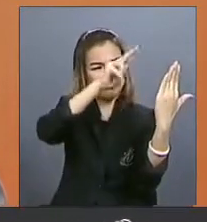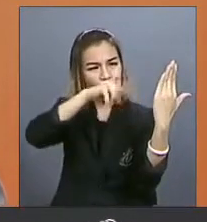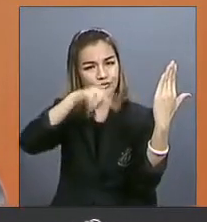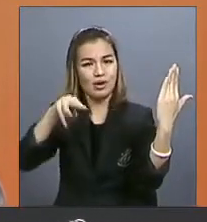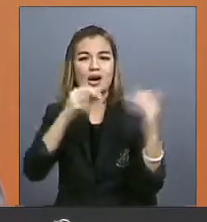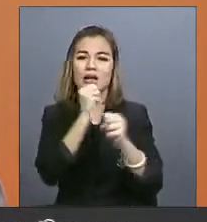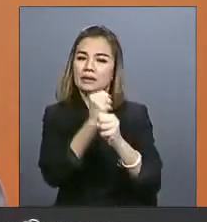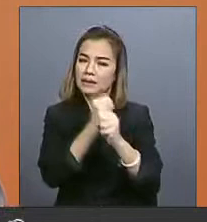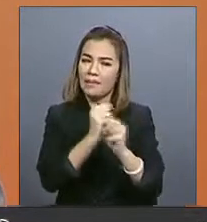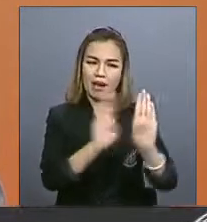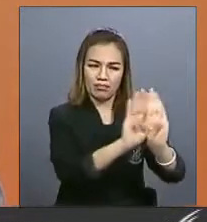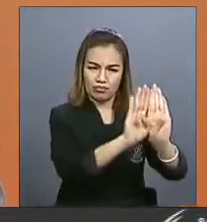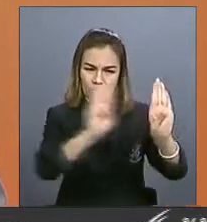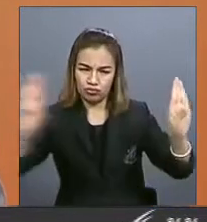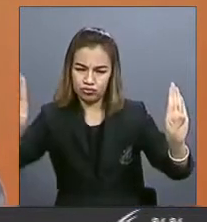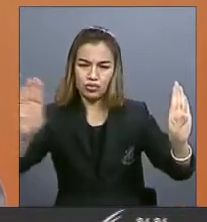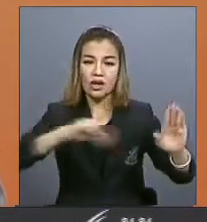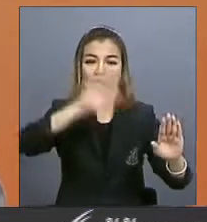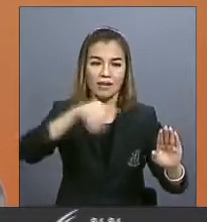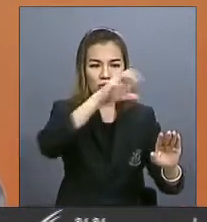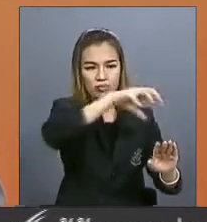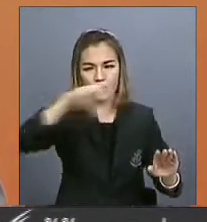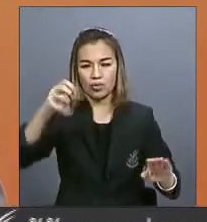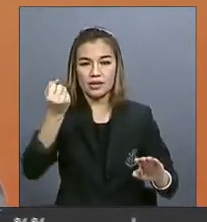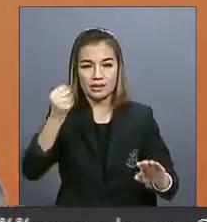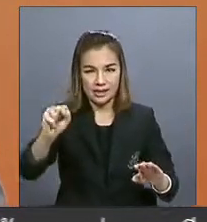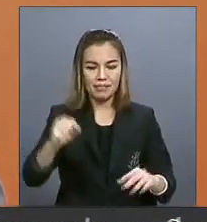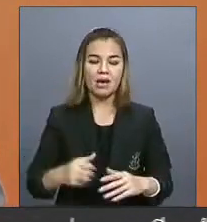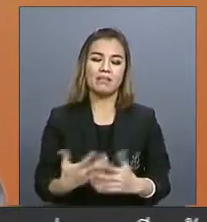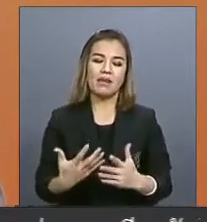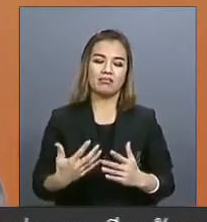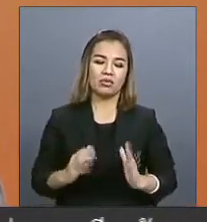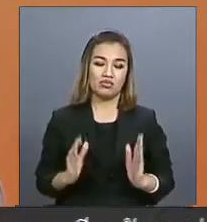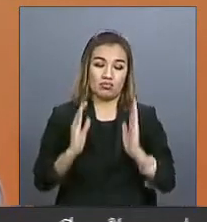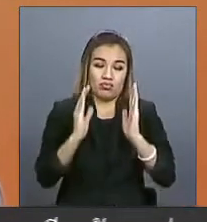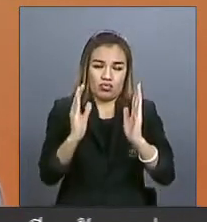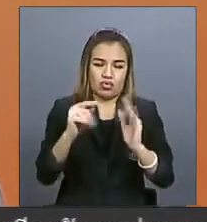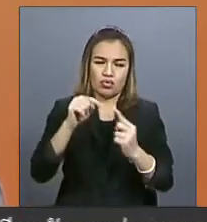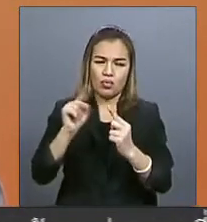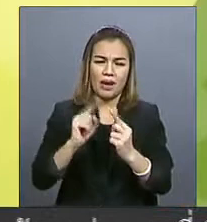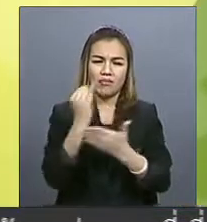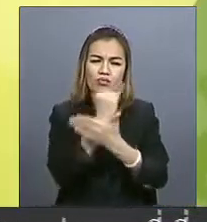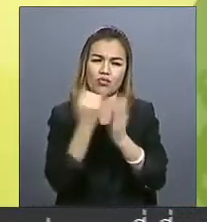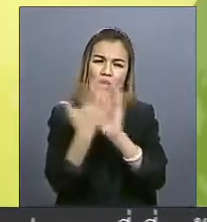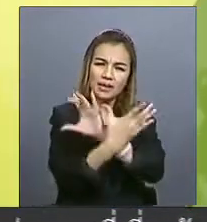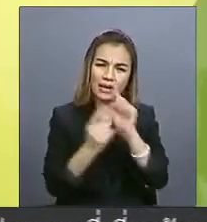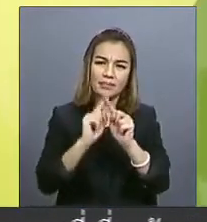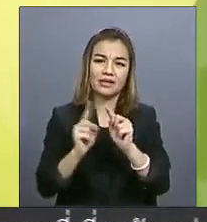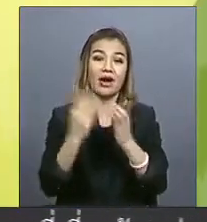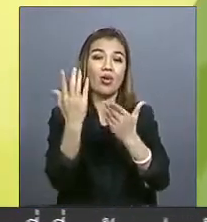วาดภาพฝาผนัง10จุดนะครับเพื่อสะท้อนวัฒนธรรมและวิถีชีวิตของคนย่านเมืองเก่าภูเก็ตครับ